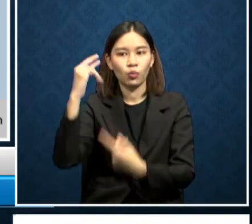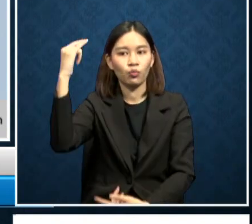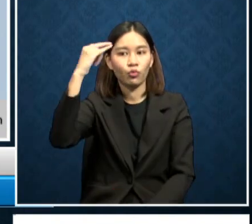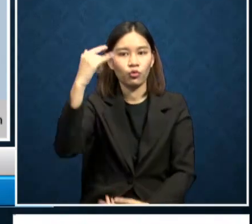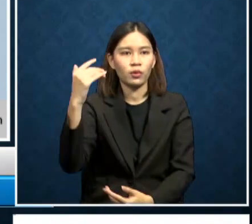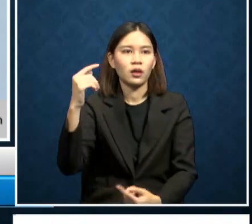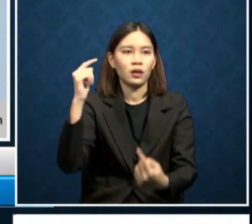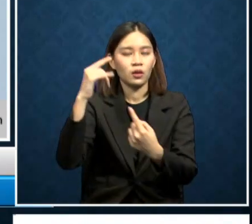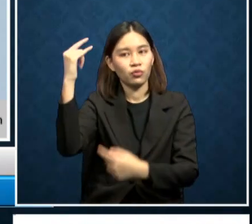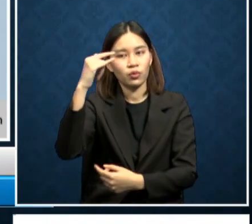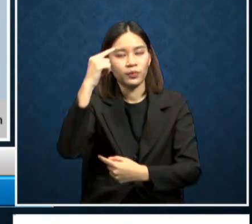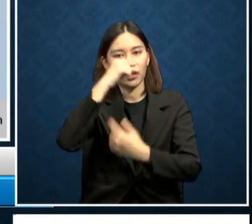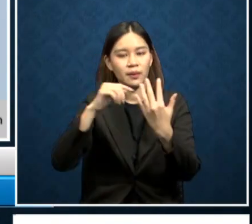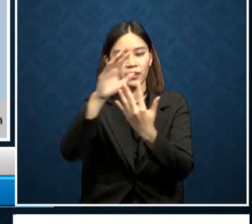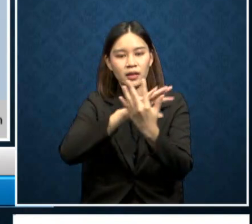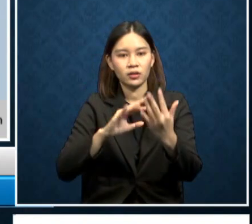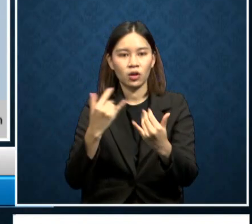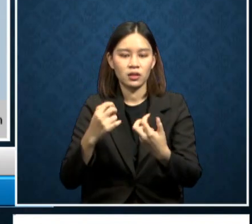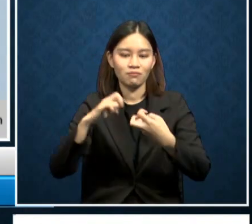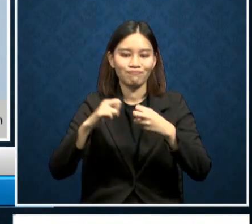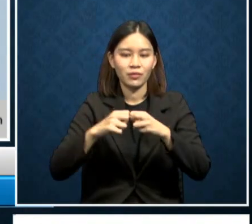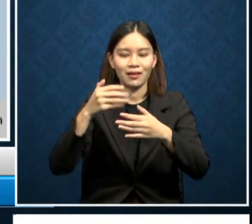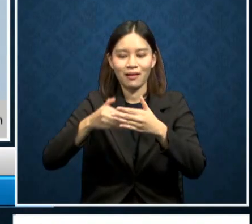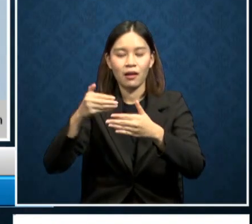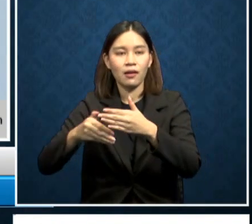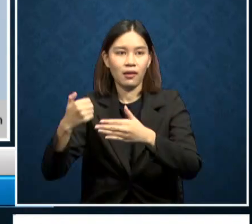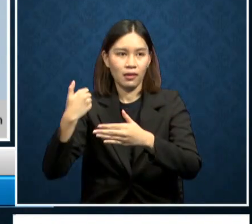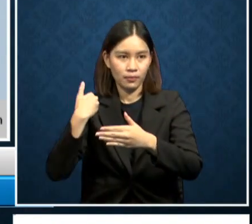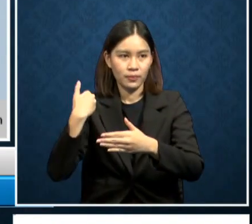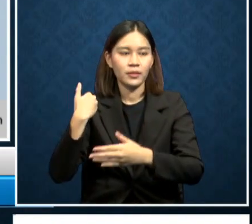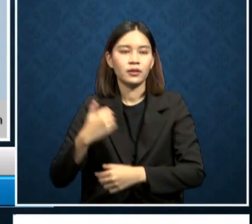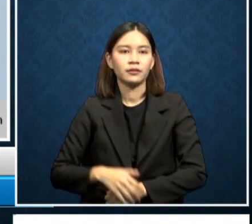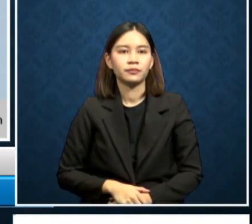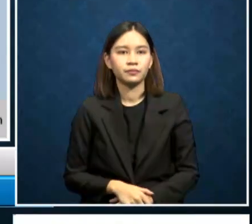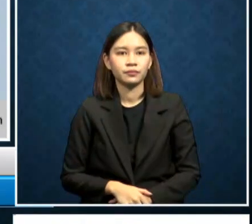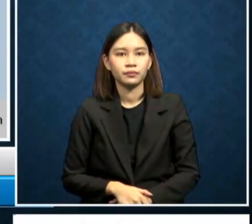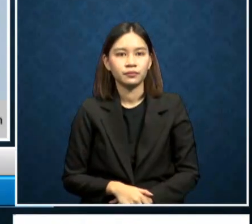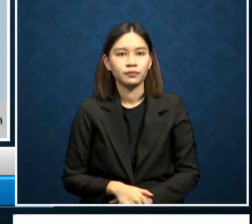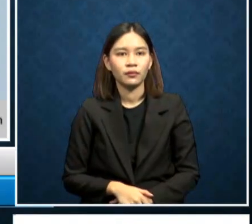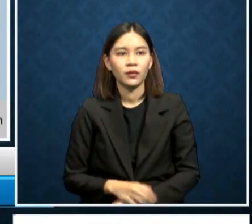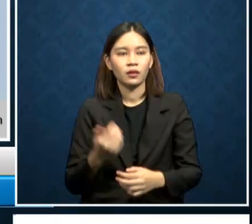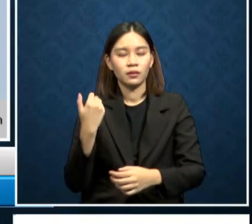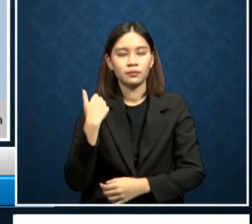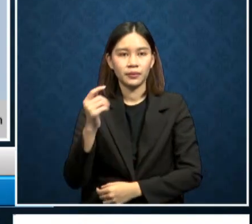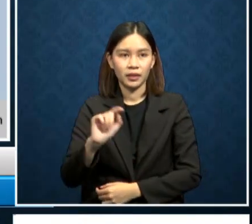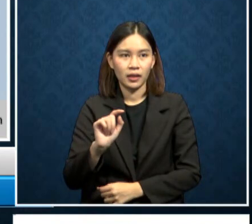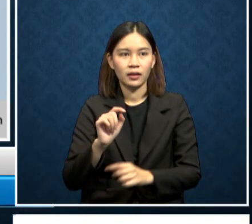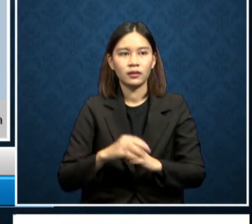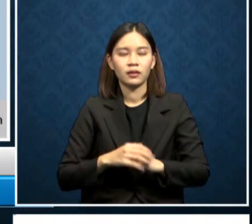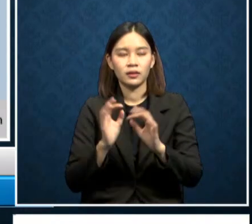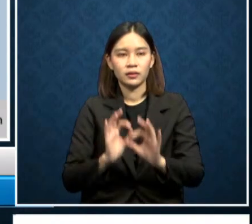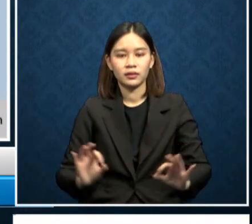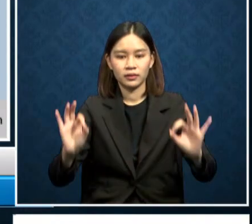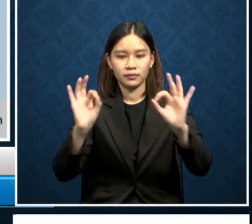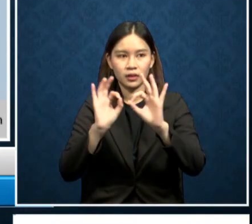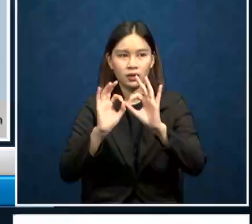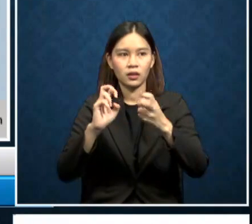ไทยปัจจุบันมีปัญหาและอุปสรรคตามลำดับความสำคัญซึ่งประกอบด้วยสิ่งที่สำคัญ